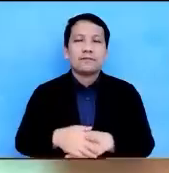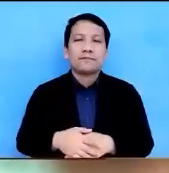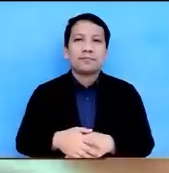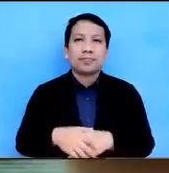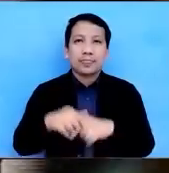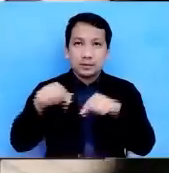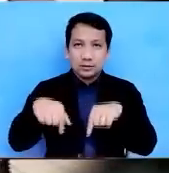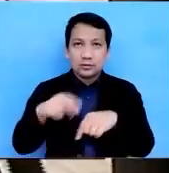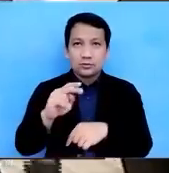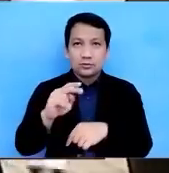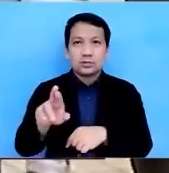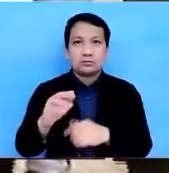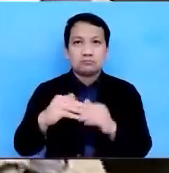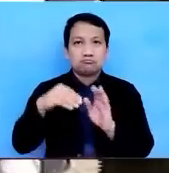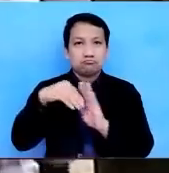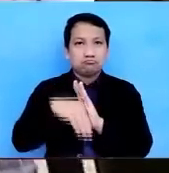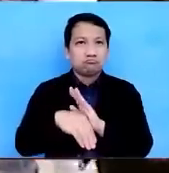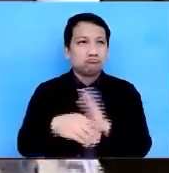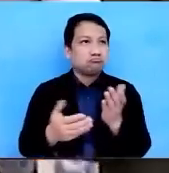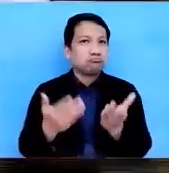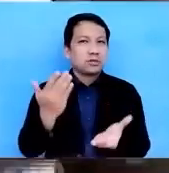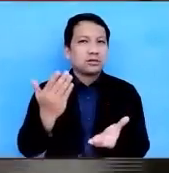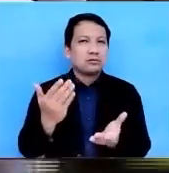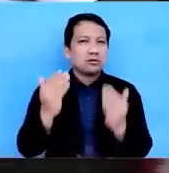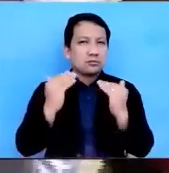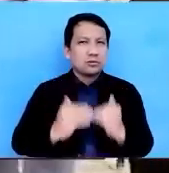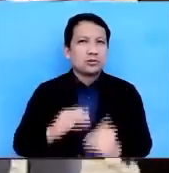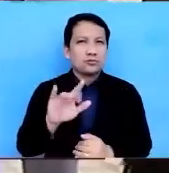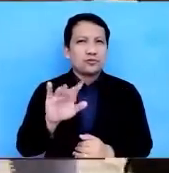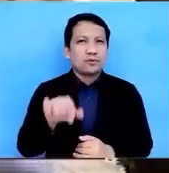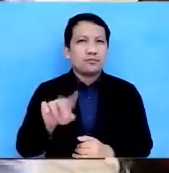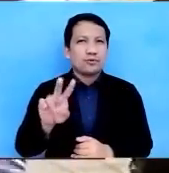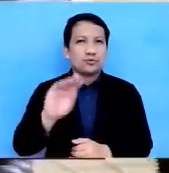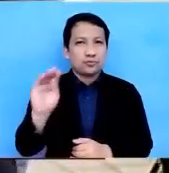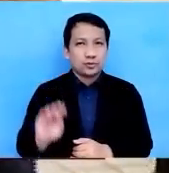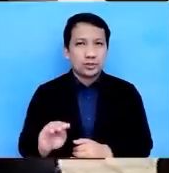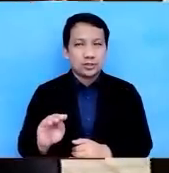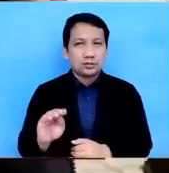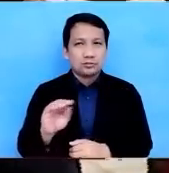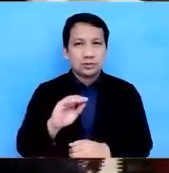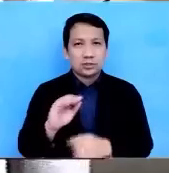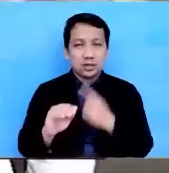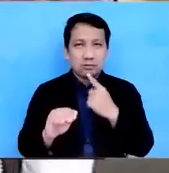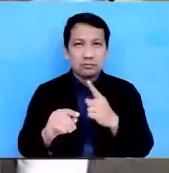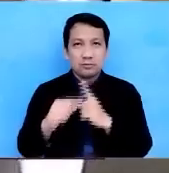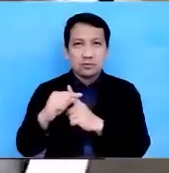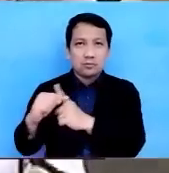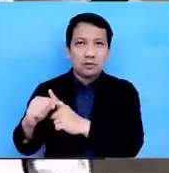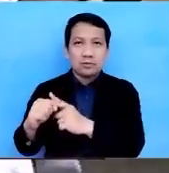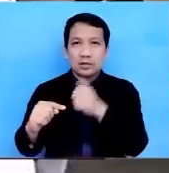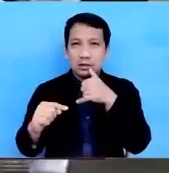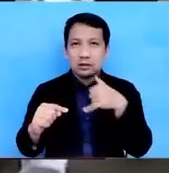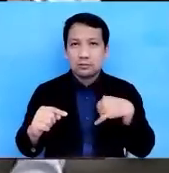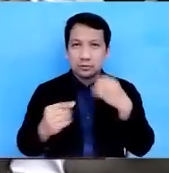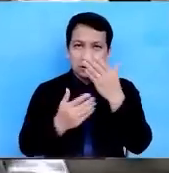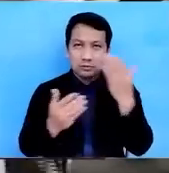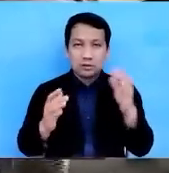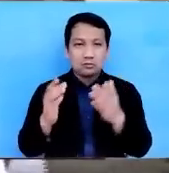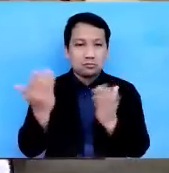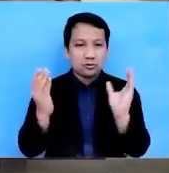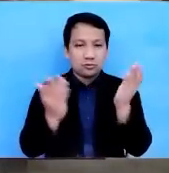Metro Manila, bagyang bumaba sa 25.2% ang porsyento ng mga nagpapositibo kahapon. Kumpara po